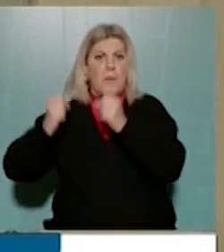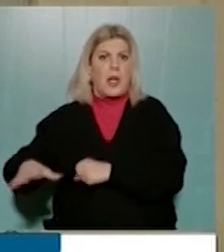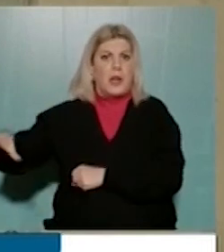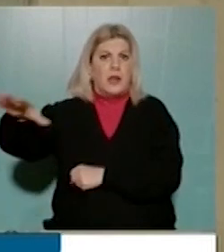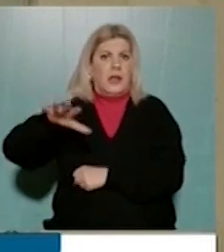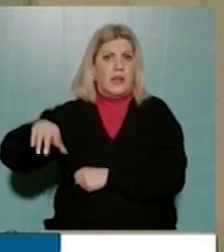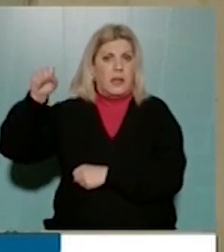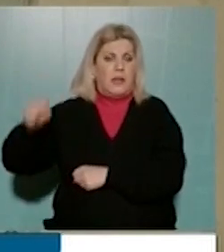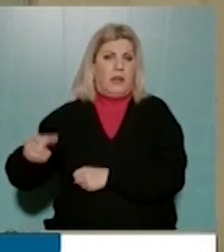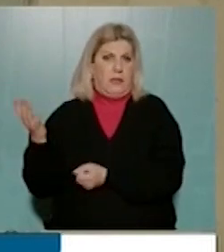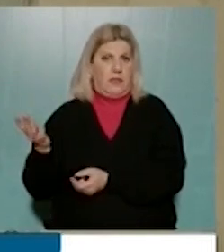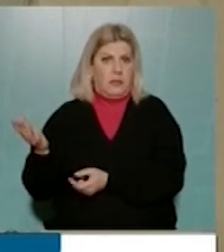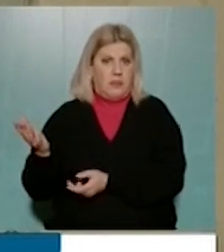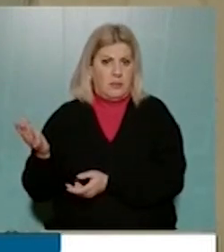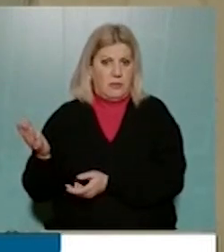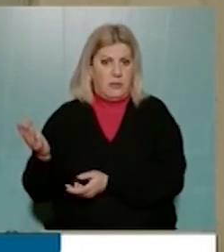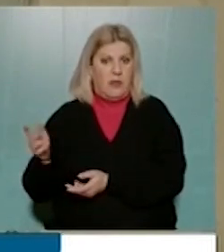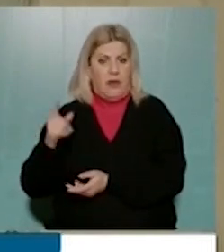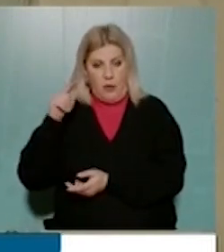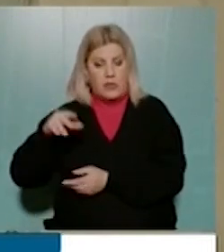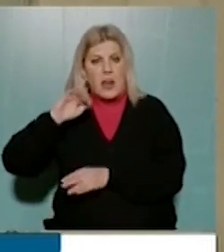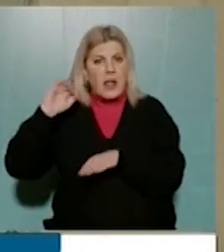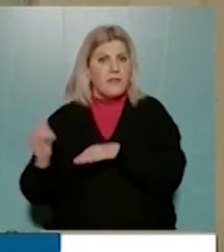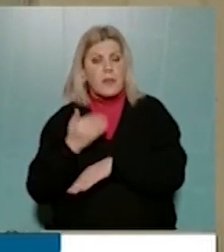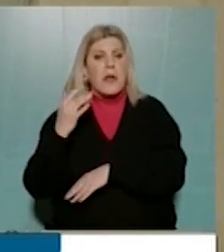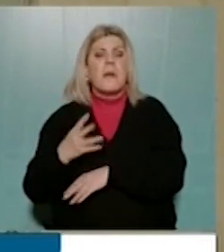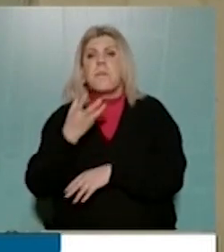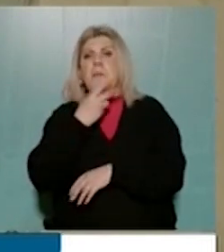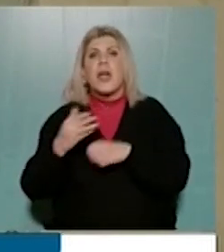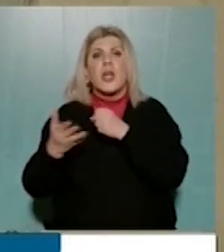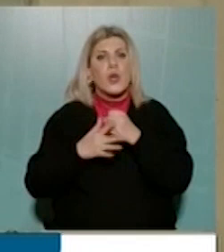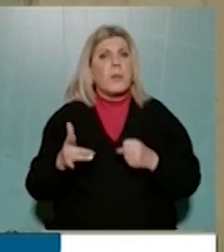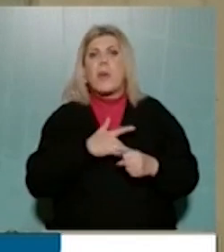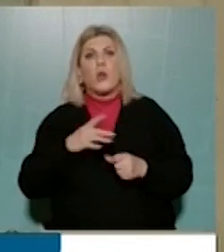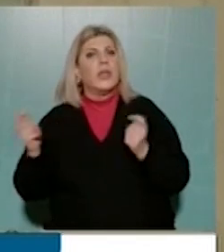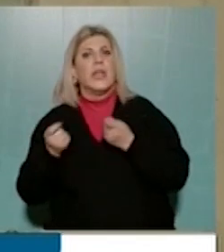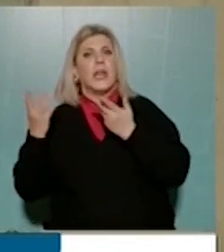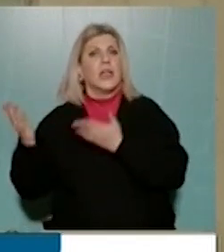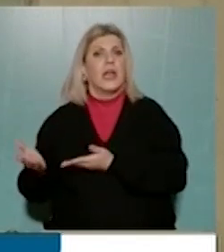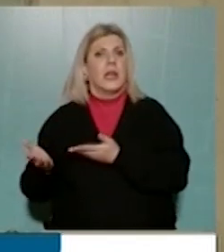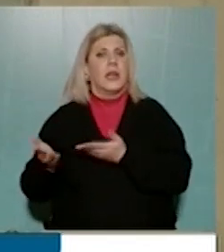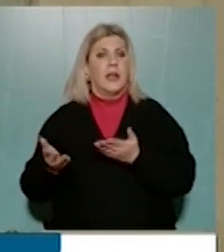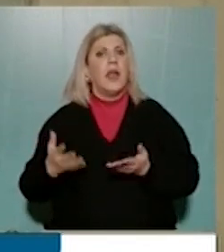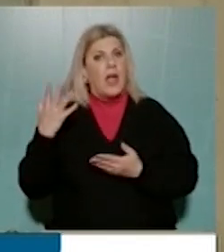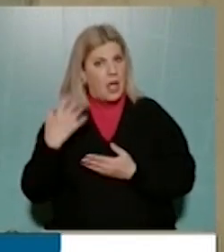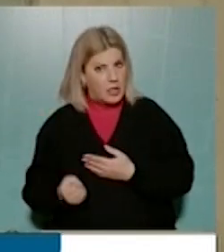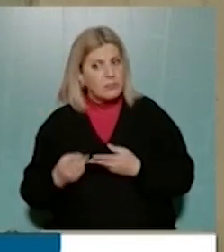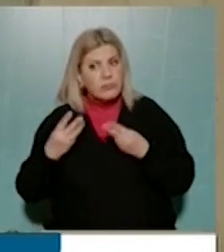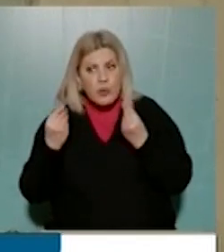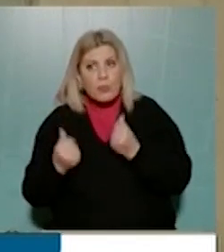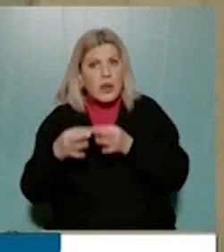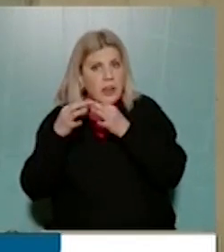πολιτών της θεσσαλονίκη όταν θα εφημερεύει το παπαγεωργίου ή αντίστοιχα τον παπανικολάου τι γίνεται έχει δρομολογηθεί